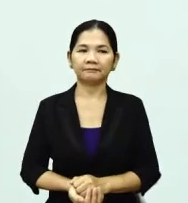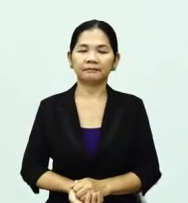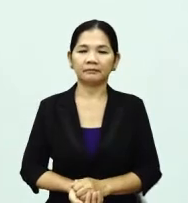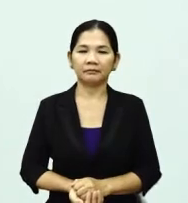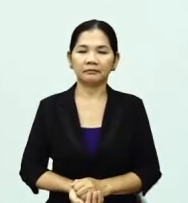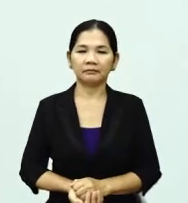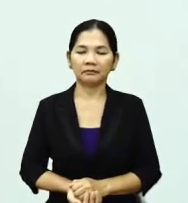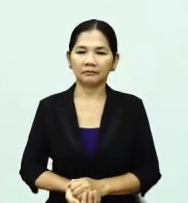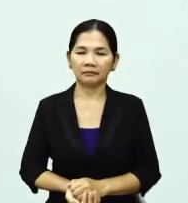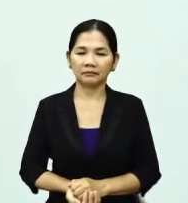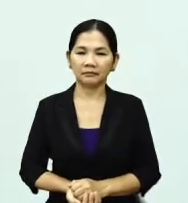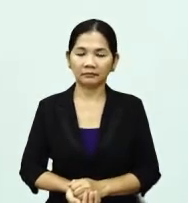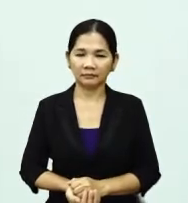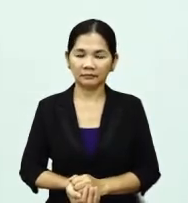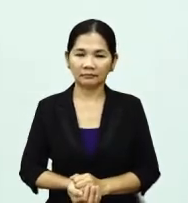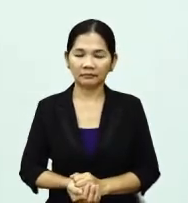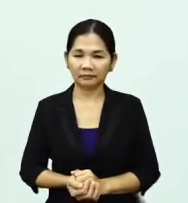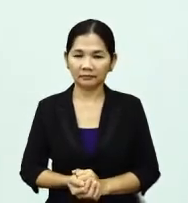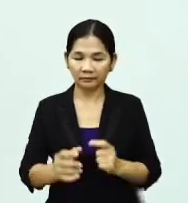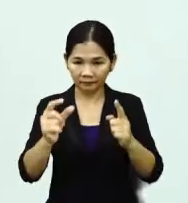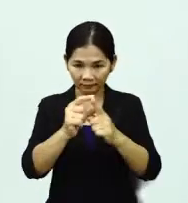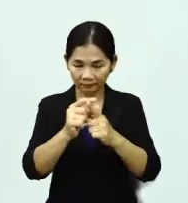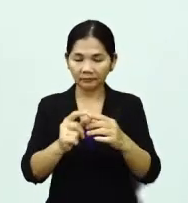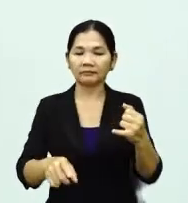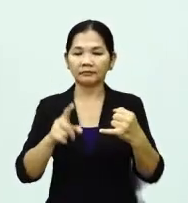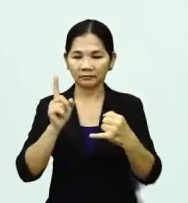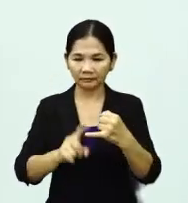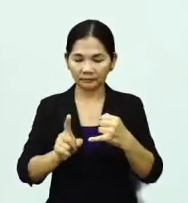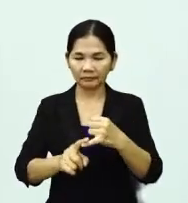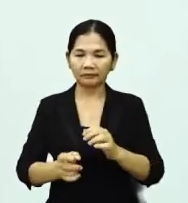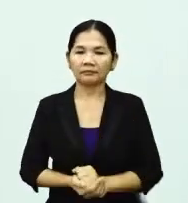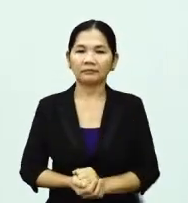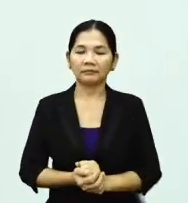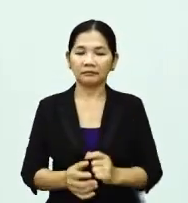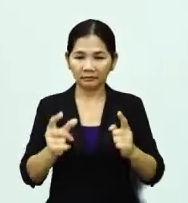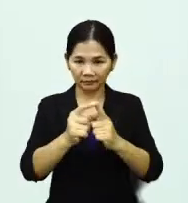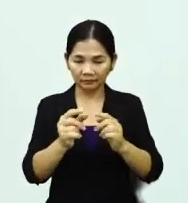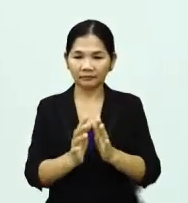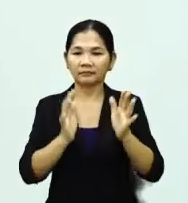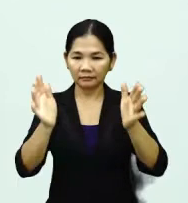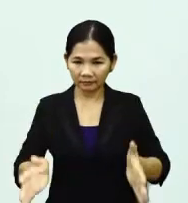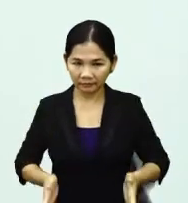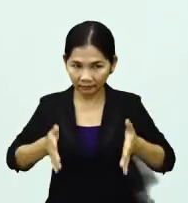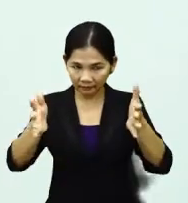con nè. Chà, lấy lúc chân sẽ bị mua trong cào. Sẽ bị rột tì.